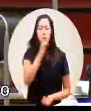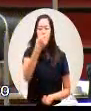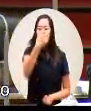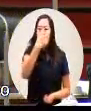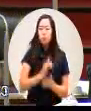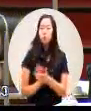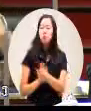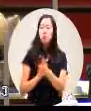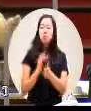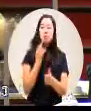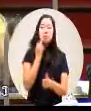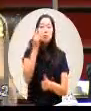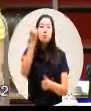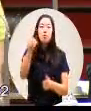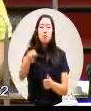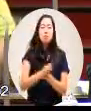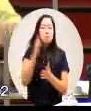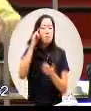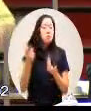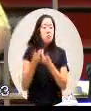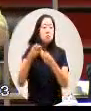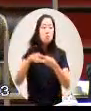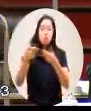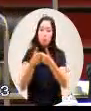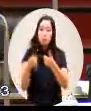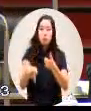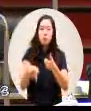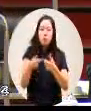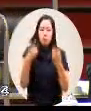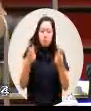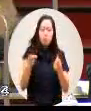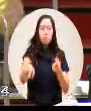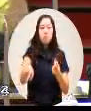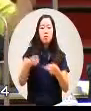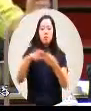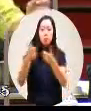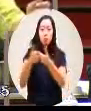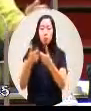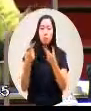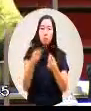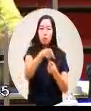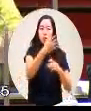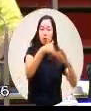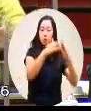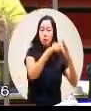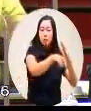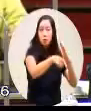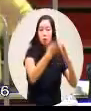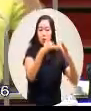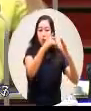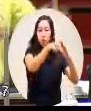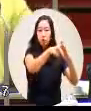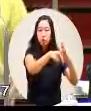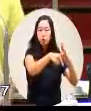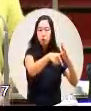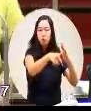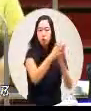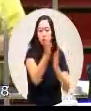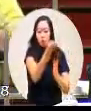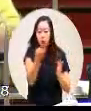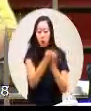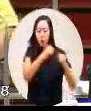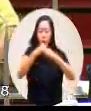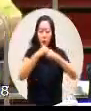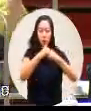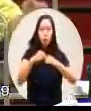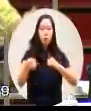哥来反对工会，啊！这工会本来就是要落尾向学校的这个资方在对抗的，啊！